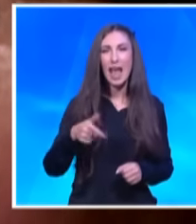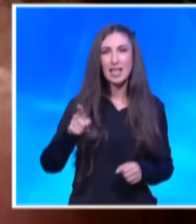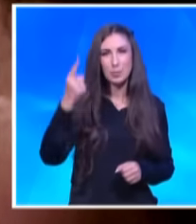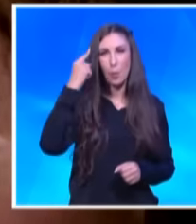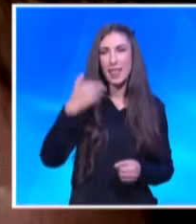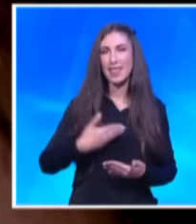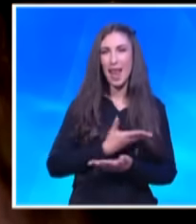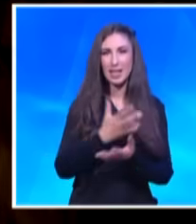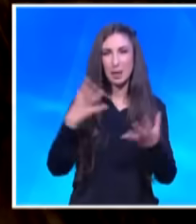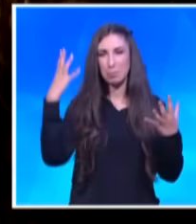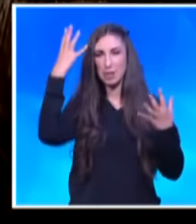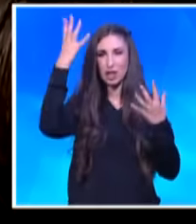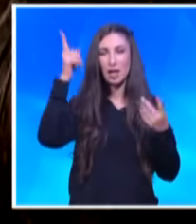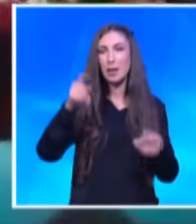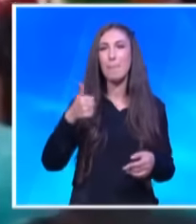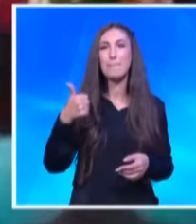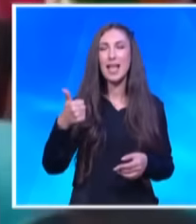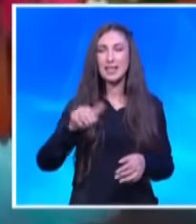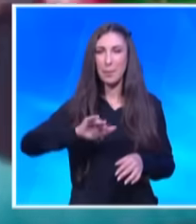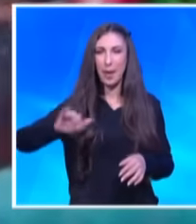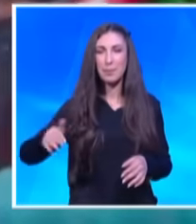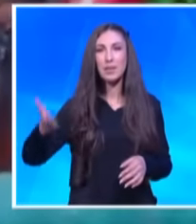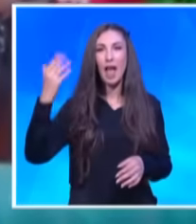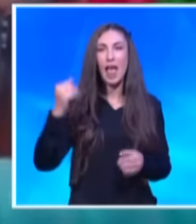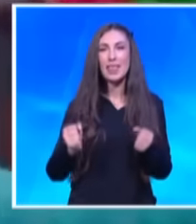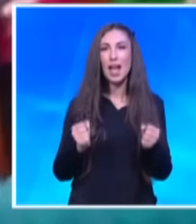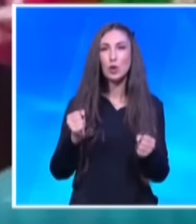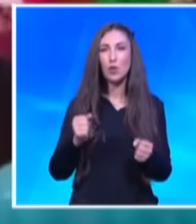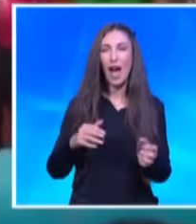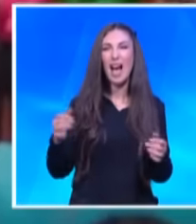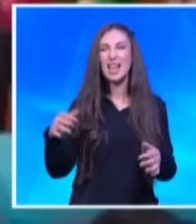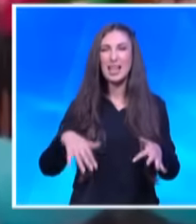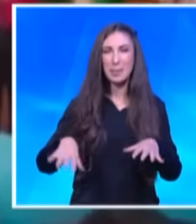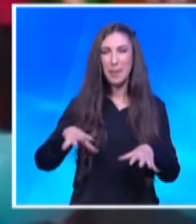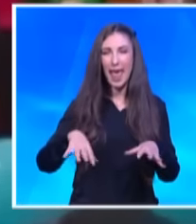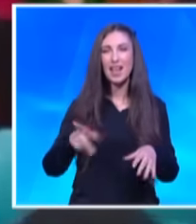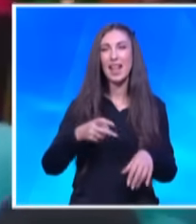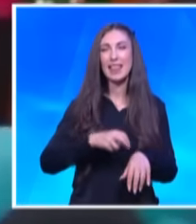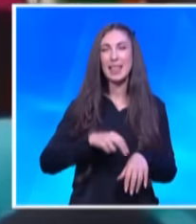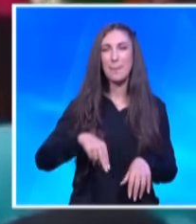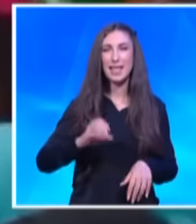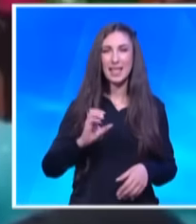прическа бяха емблематични за БСП. А танцуващият брейк кандидат за депутат за ДПС.